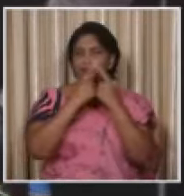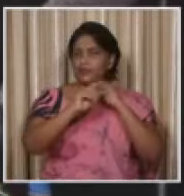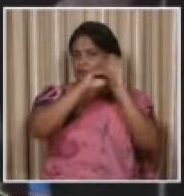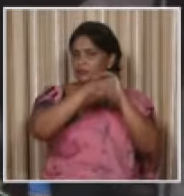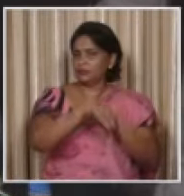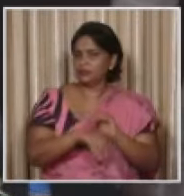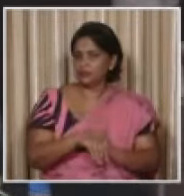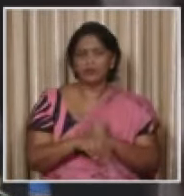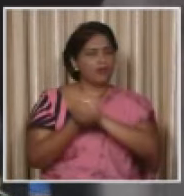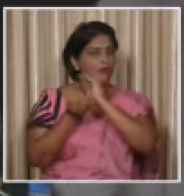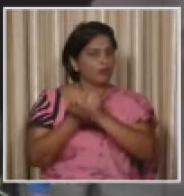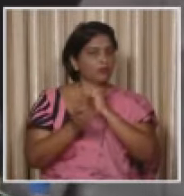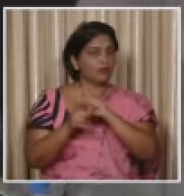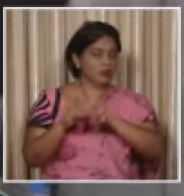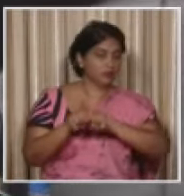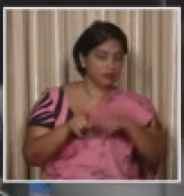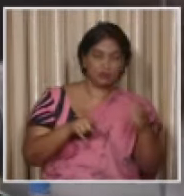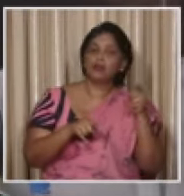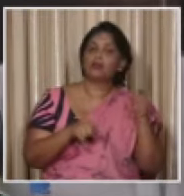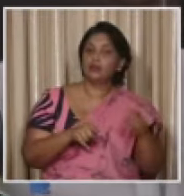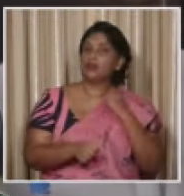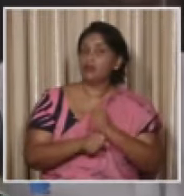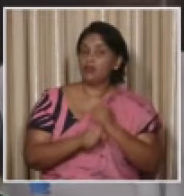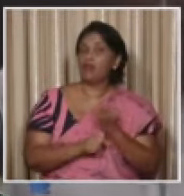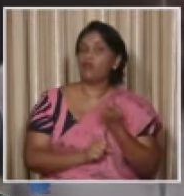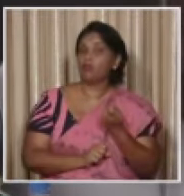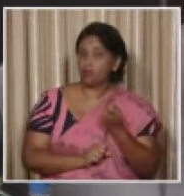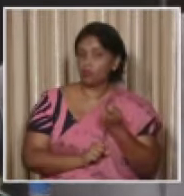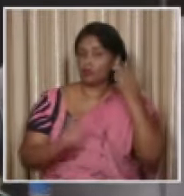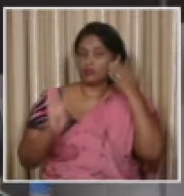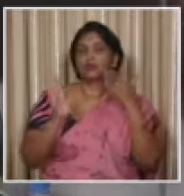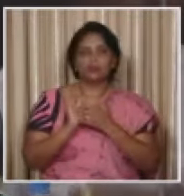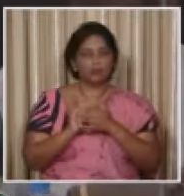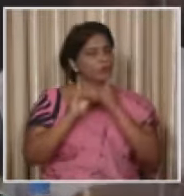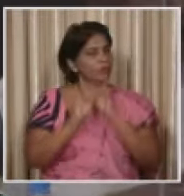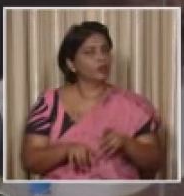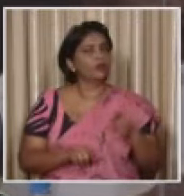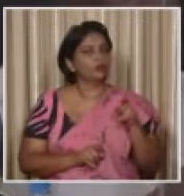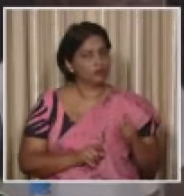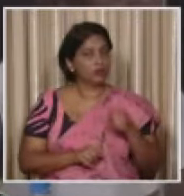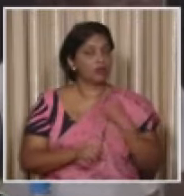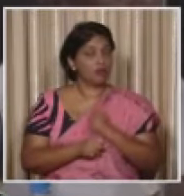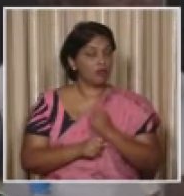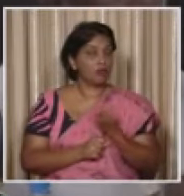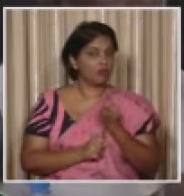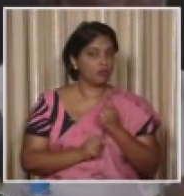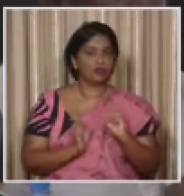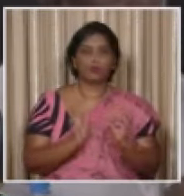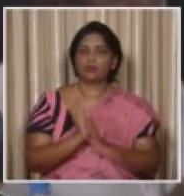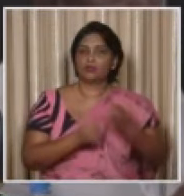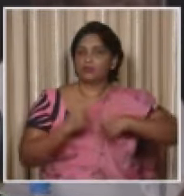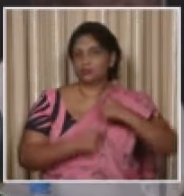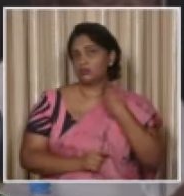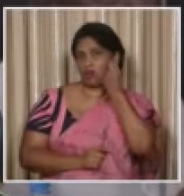හඳුනාගත් සංචිතවලට අමතරව රජයේ මුදල් විෂය පතයට අයත් වන බව රජයේ මූල්‍ය කාරක සභාවේ